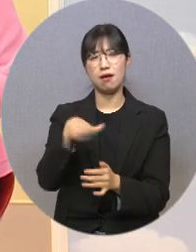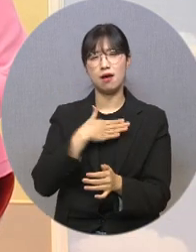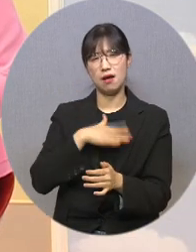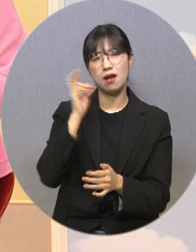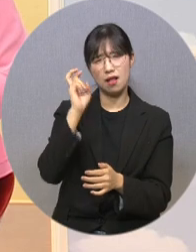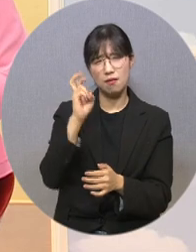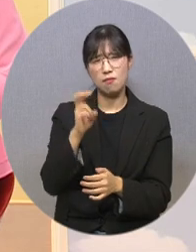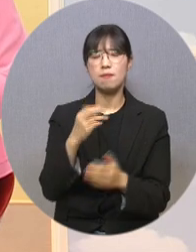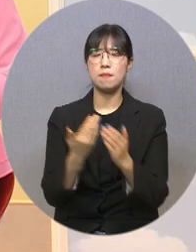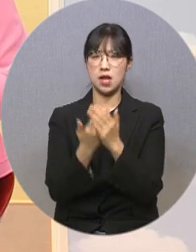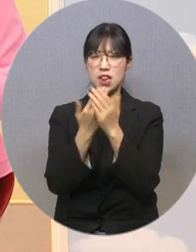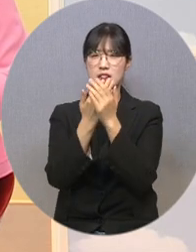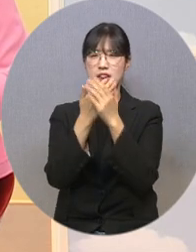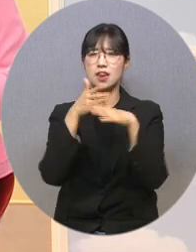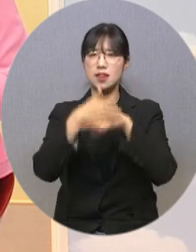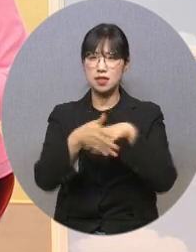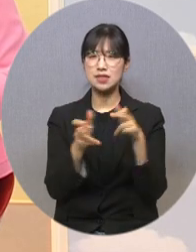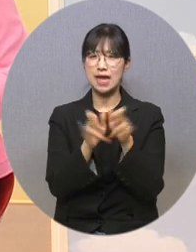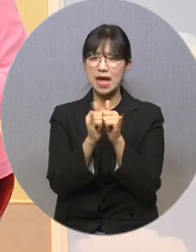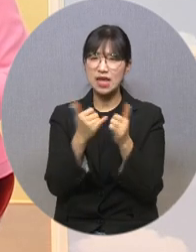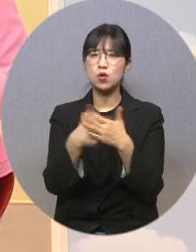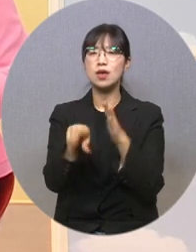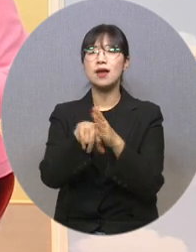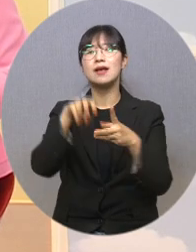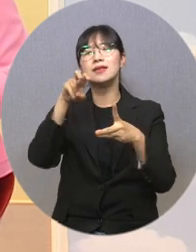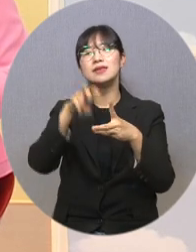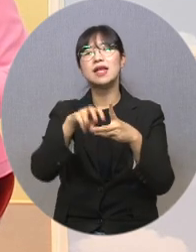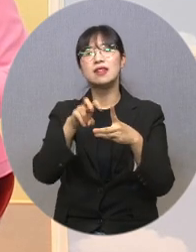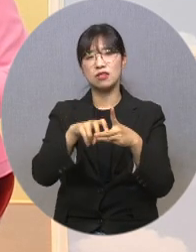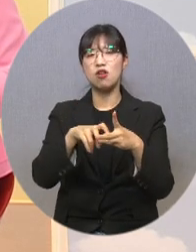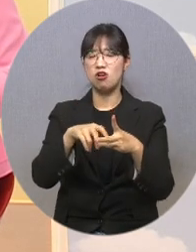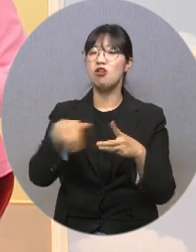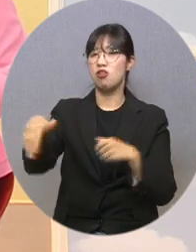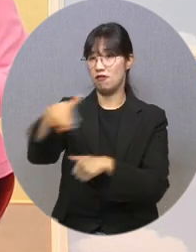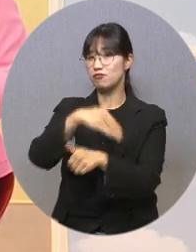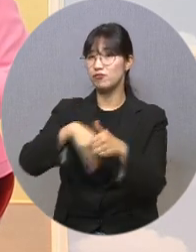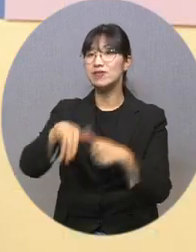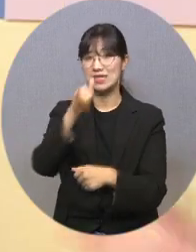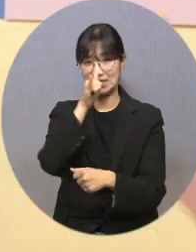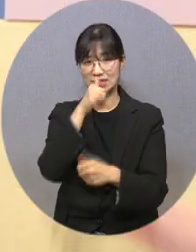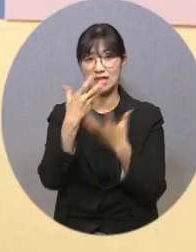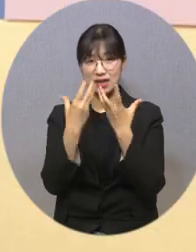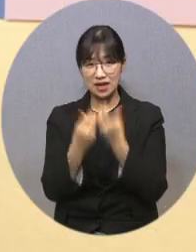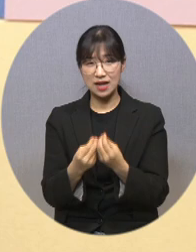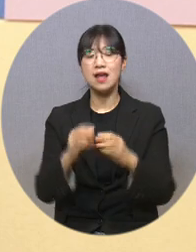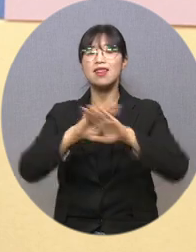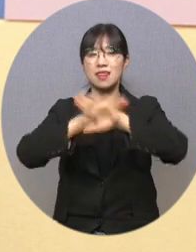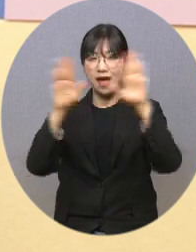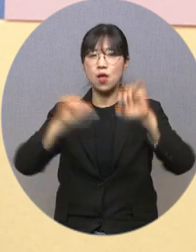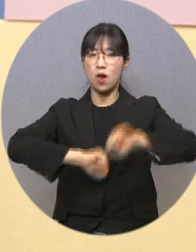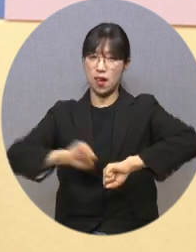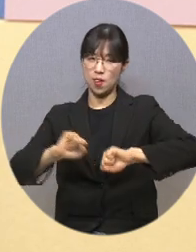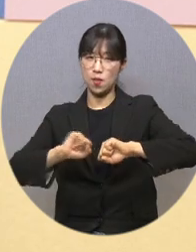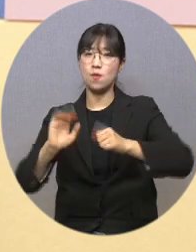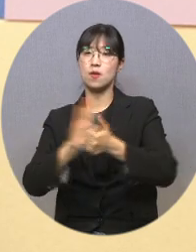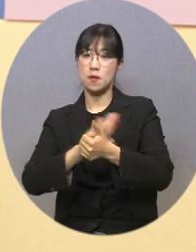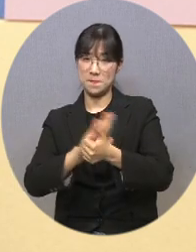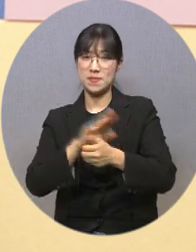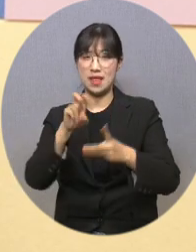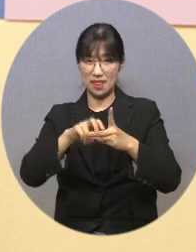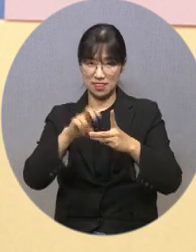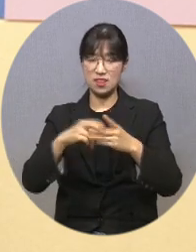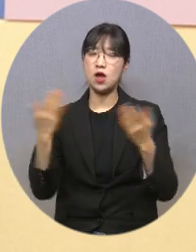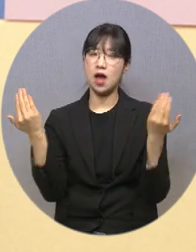위한 어떤 그 센터가 좀 주위에 좀 있어요. 네네. 예를 들어서 주간 활동 서비스 센터라든지 뭐 방과 후